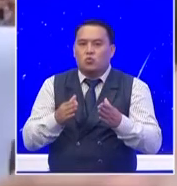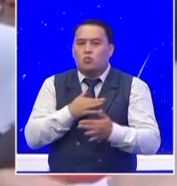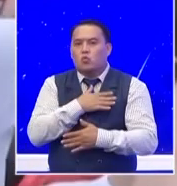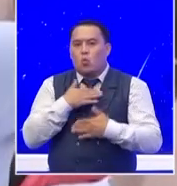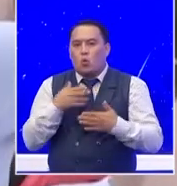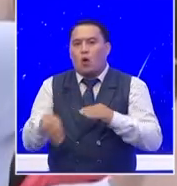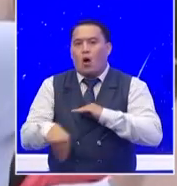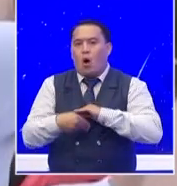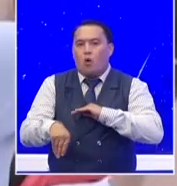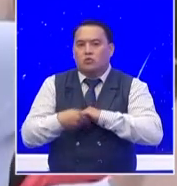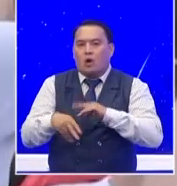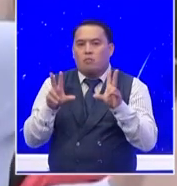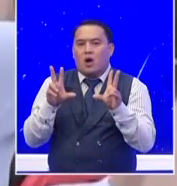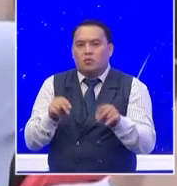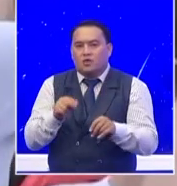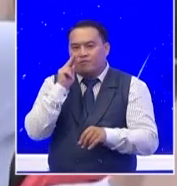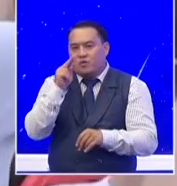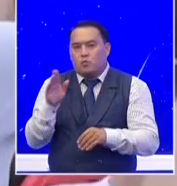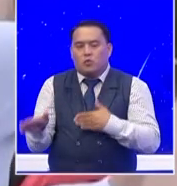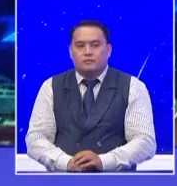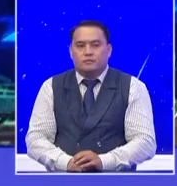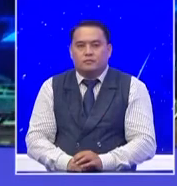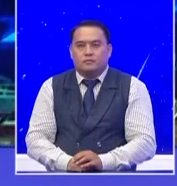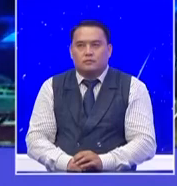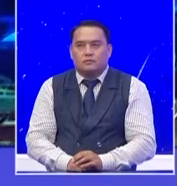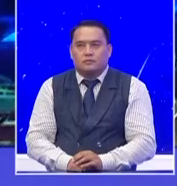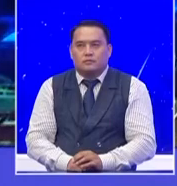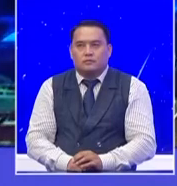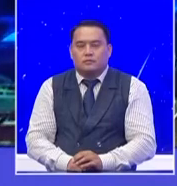многолетней коррупции и пообещал, что все виновные будут найдены.